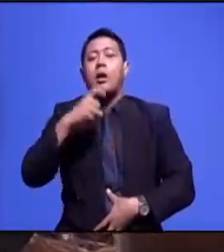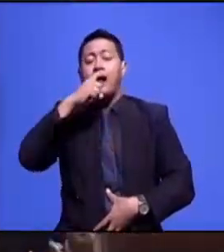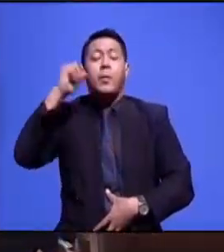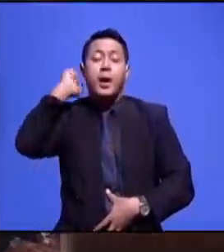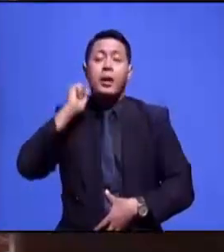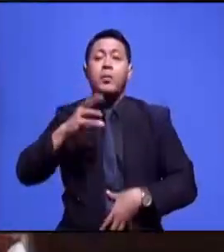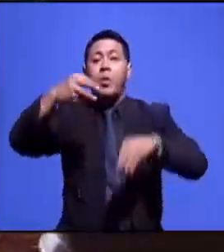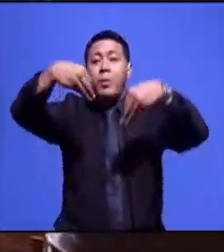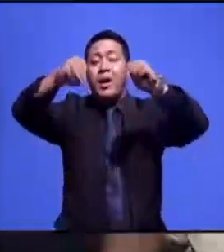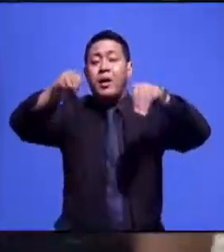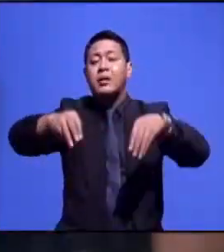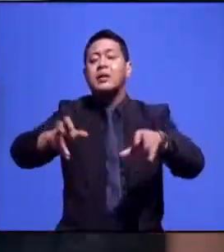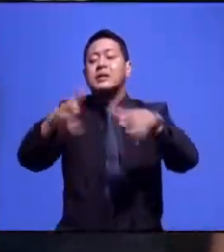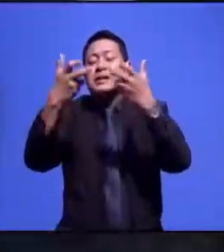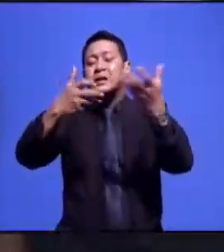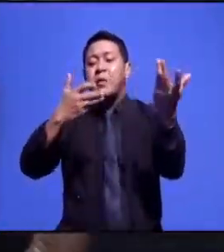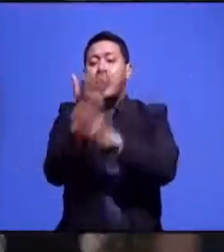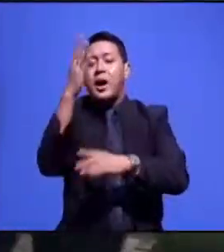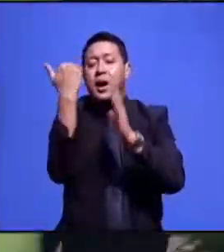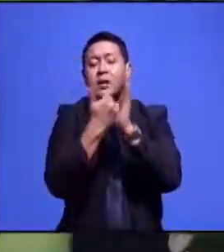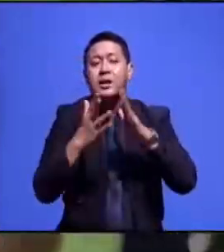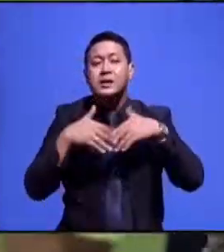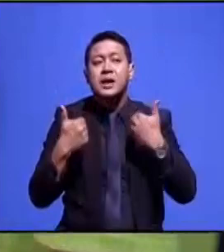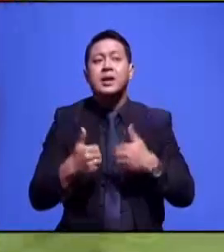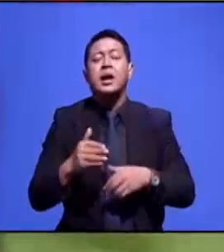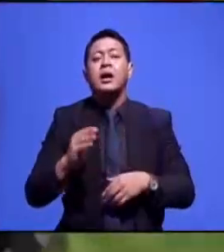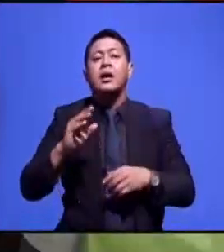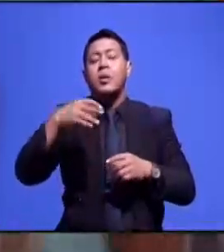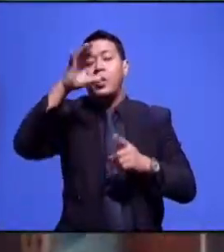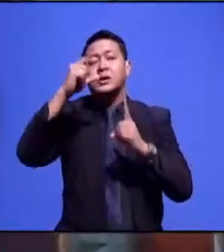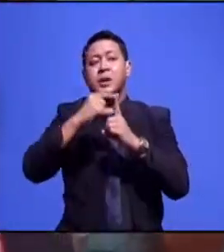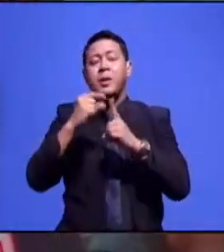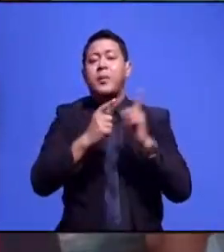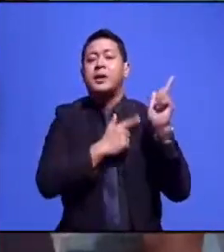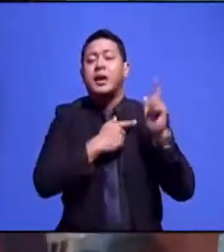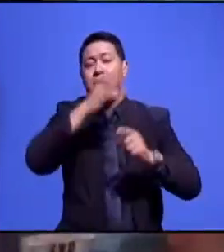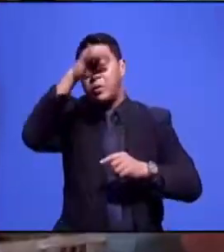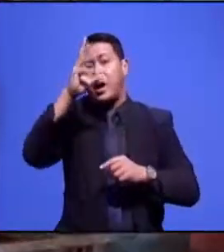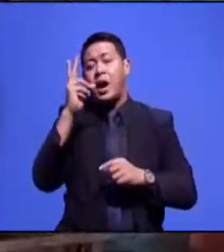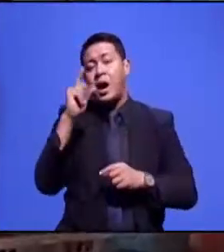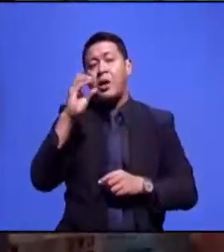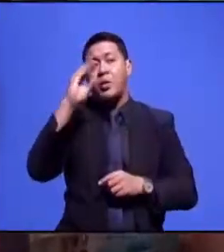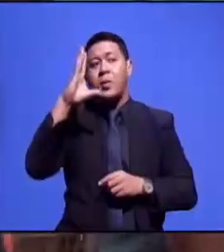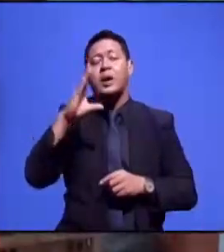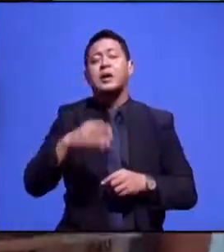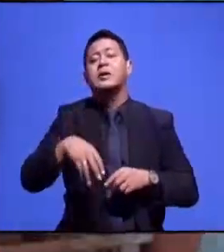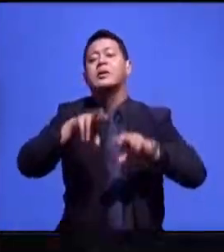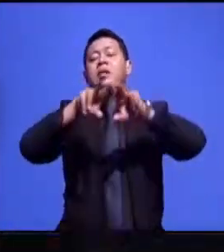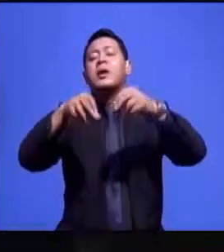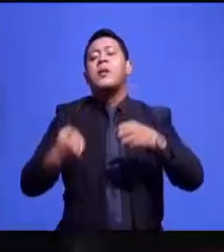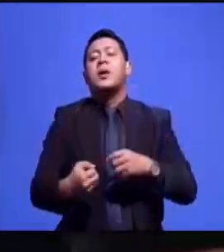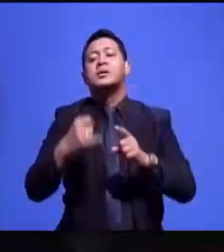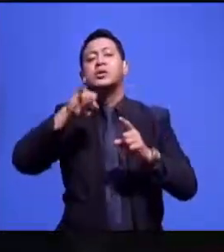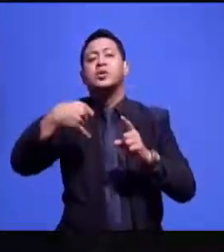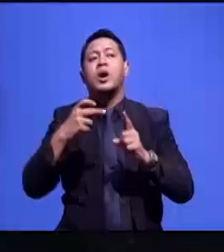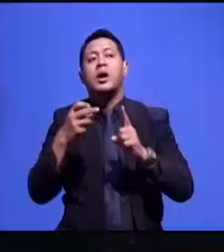pedagang. Razia pelanggar protokol kesehatan digelar Satpol PP, TNI, dan Polri pada Rabu pagi. Razia menyasar pasar